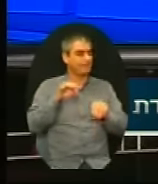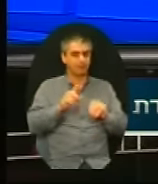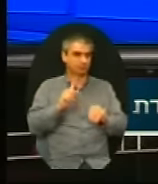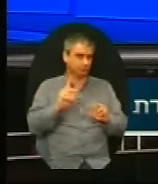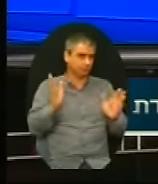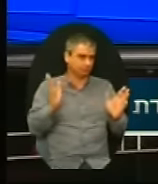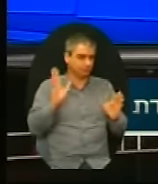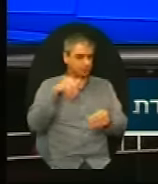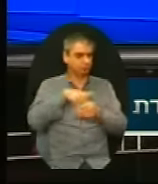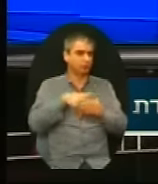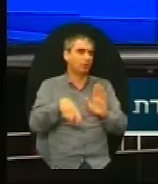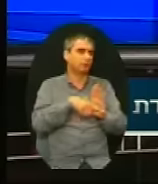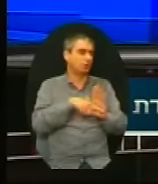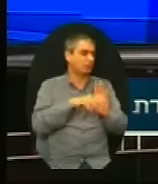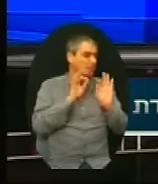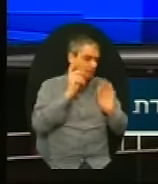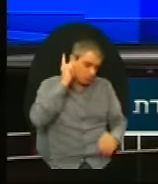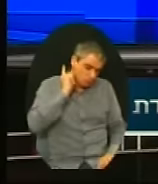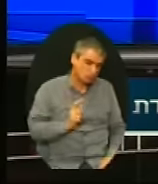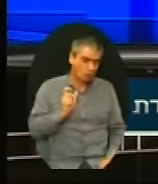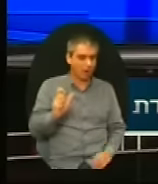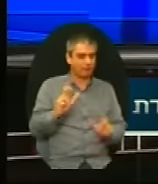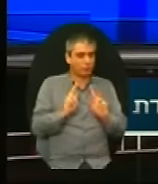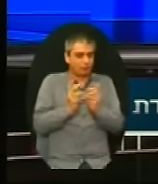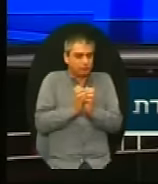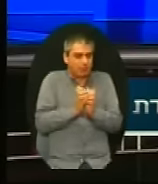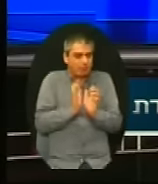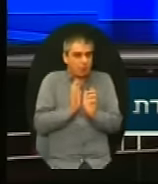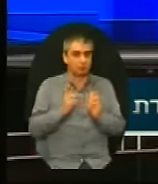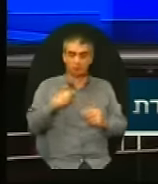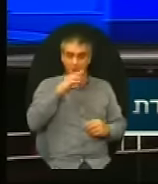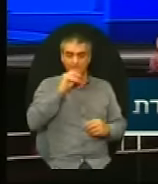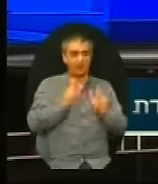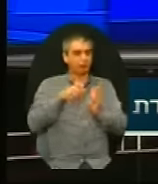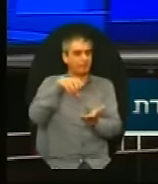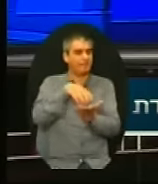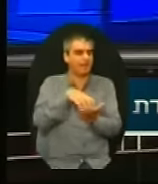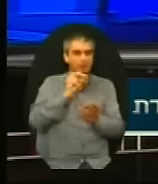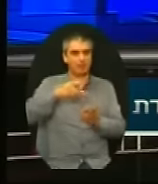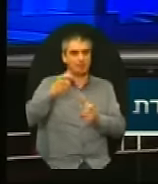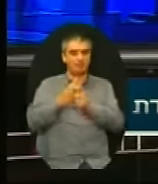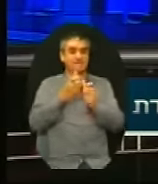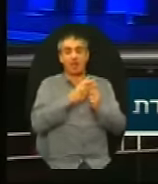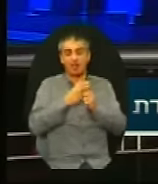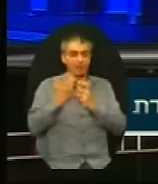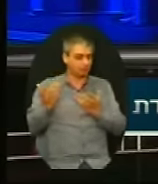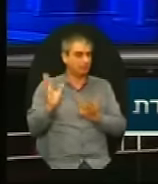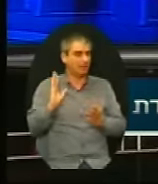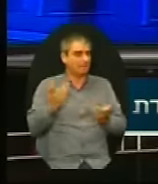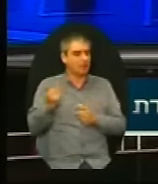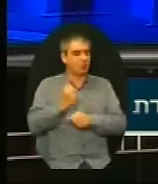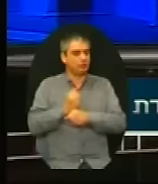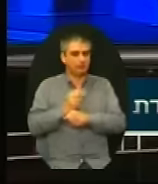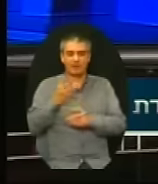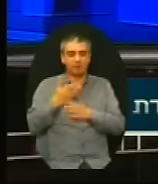חף מחסרונות של באמת מחויבות לקבוצת אנשים מאוד מצומצמת. אנחנו מדברים כל פעם על אנשי מרכז של מפלגה כזו או אחרת, ואיך שהם